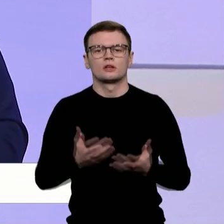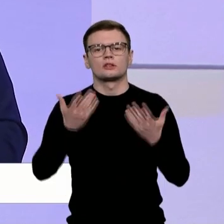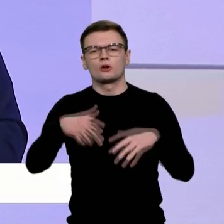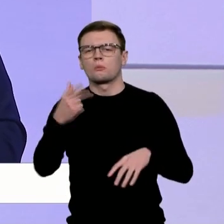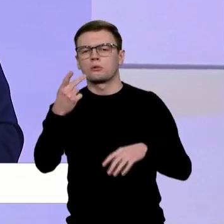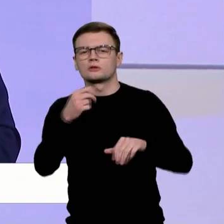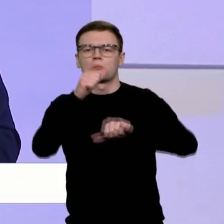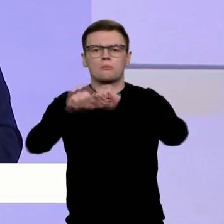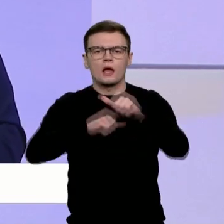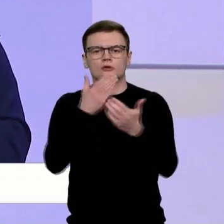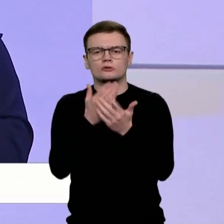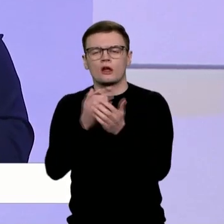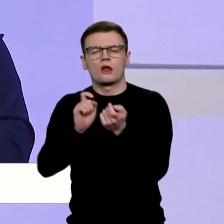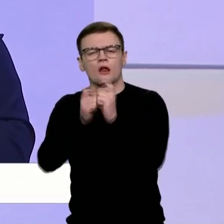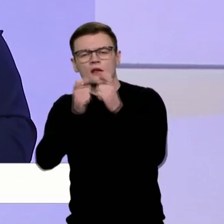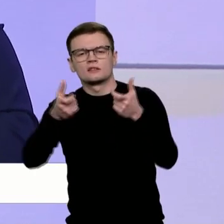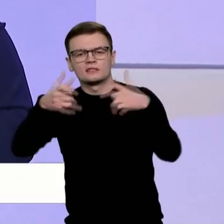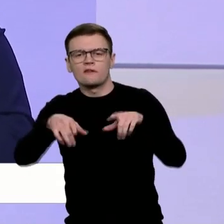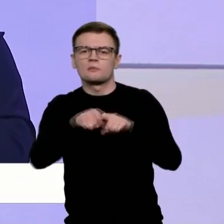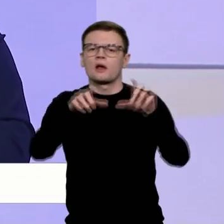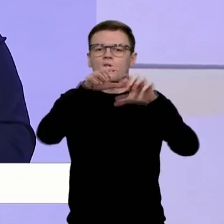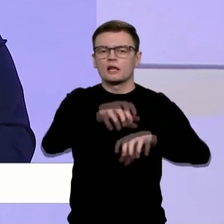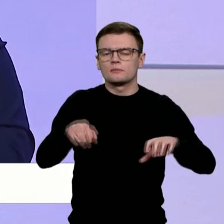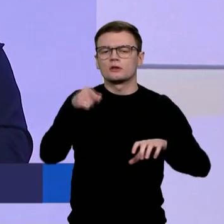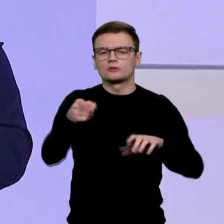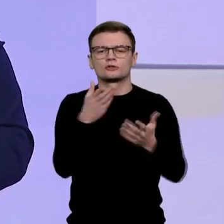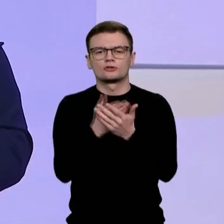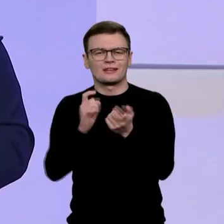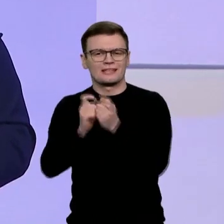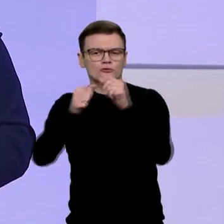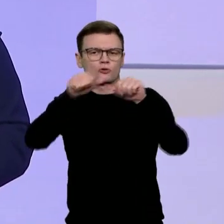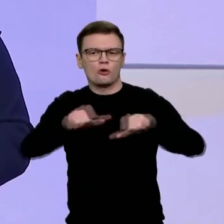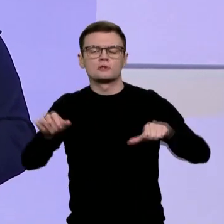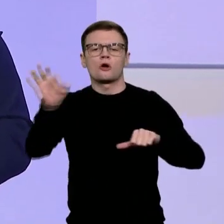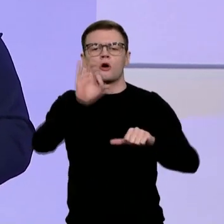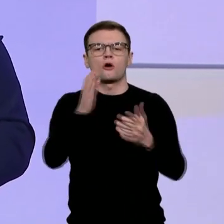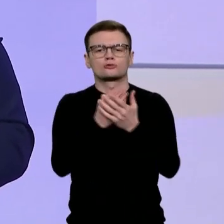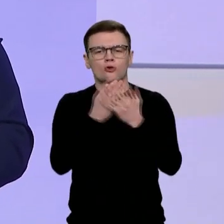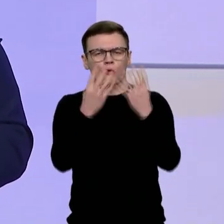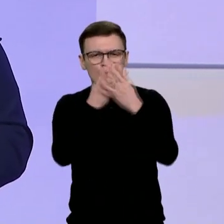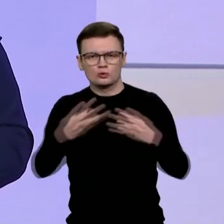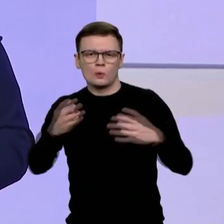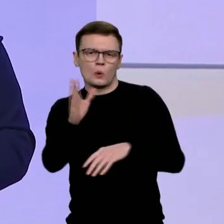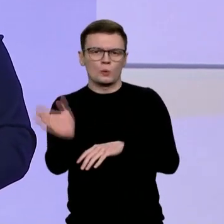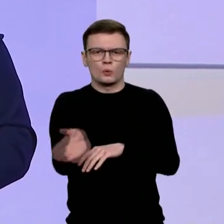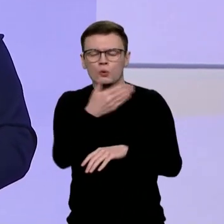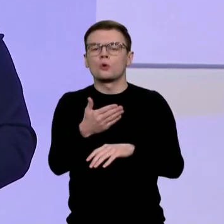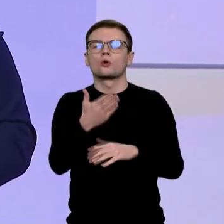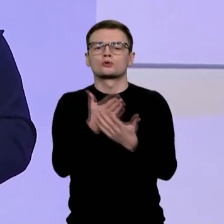bilinėjęsis valdybė administracinių ginčių komisijoje dėl užtvarų pašalinimo iš dviračių